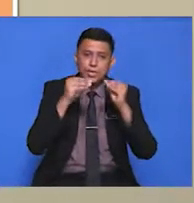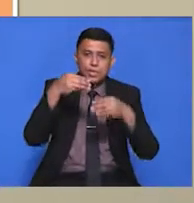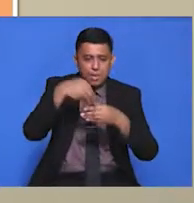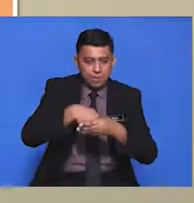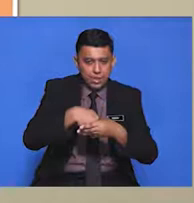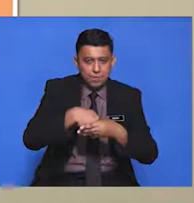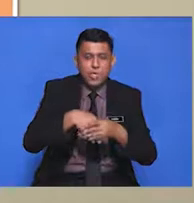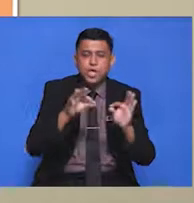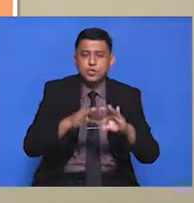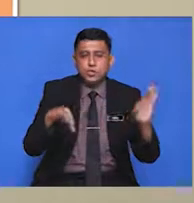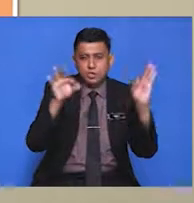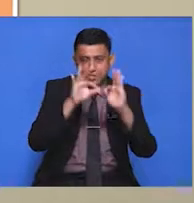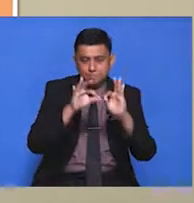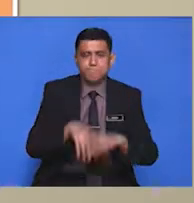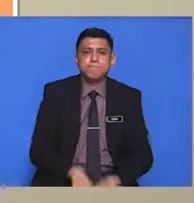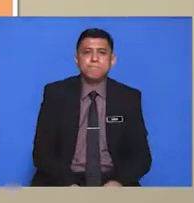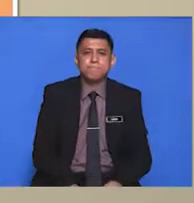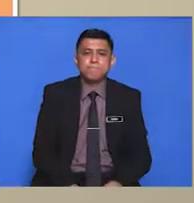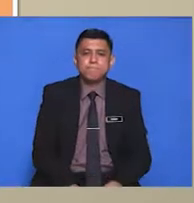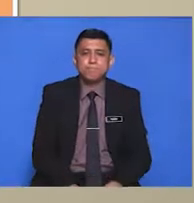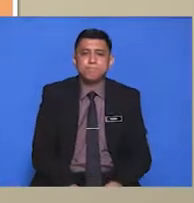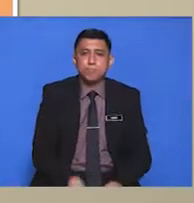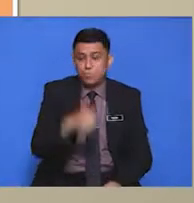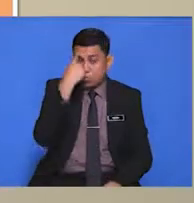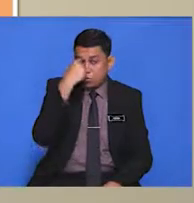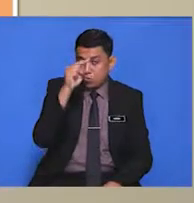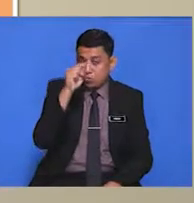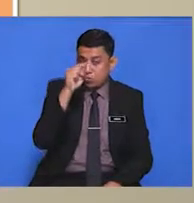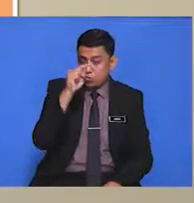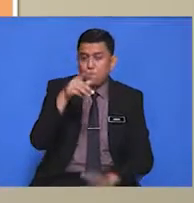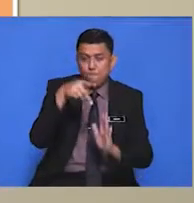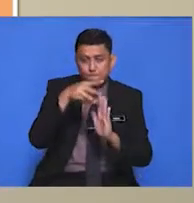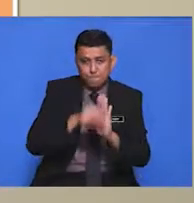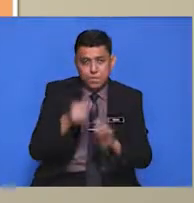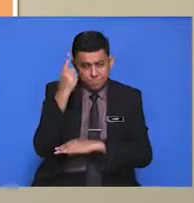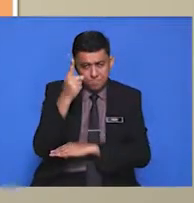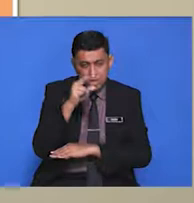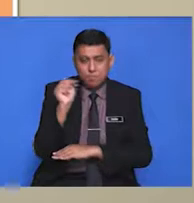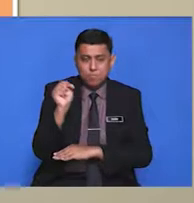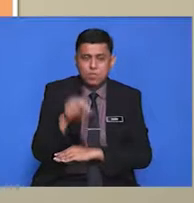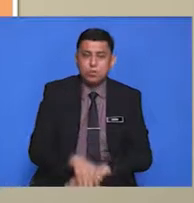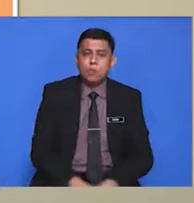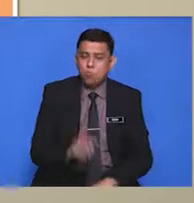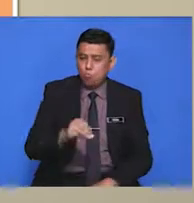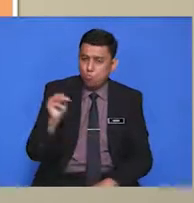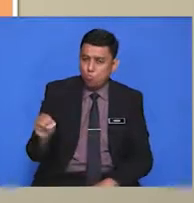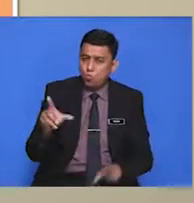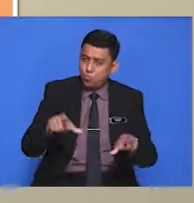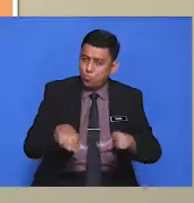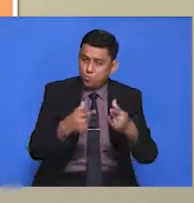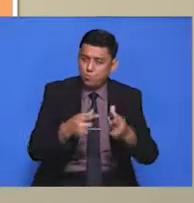terdapat dalam cerpen. Untuk memahami sesebuah cerita, amatlah penting untuk murid-murid